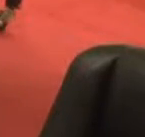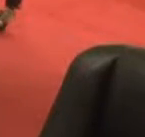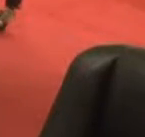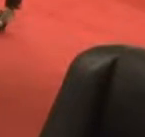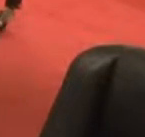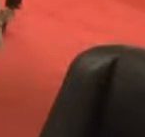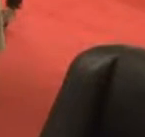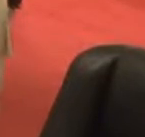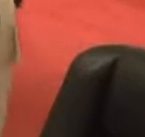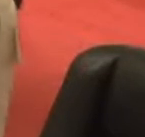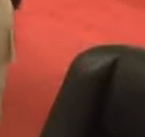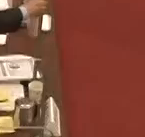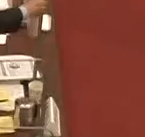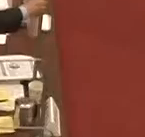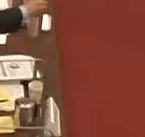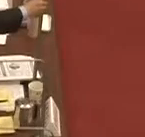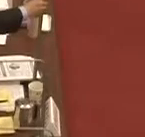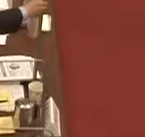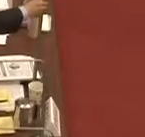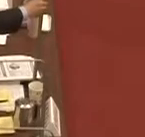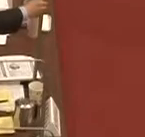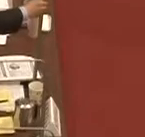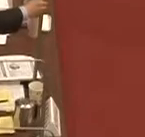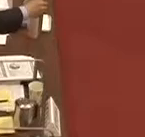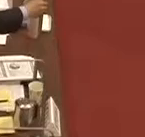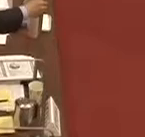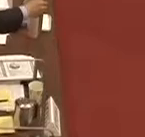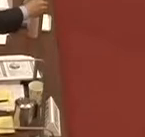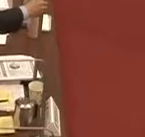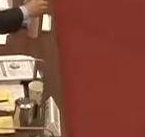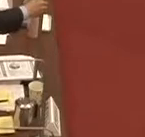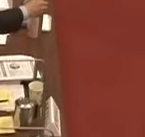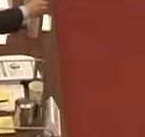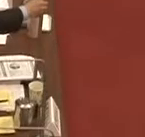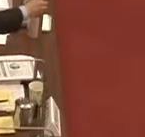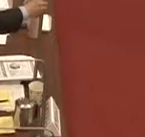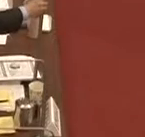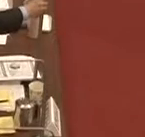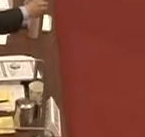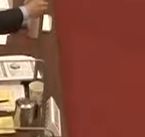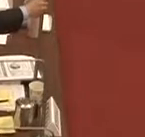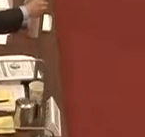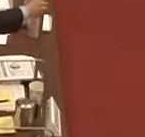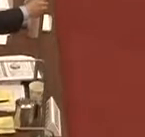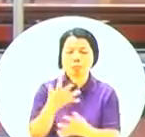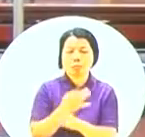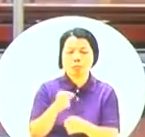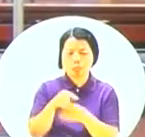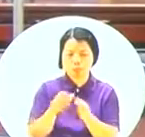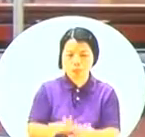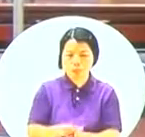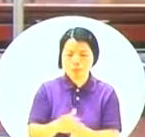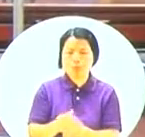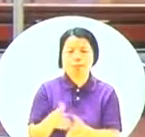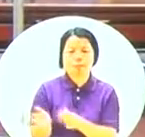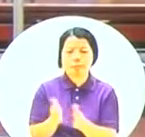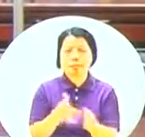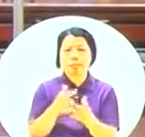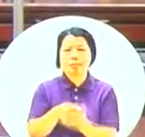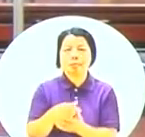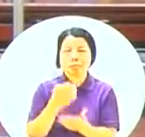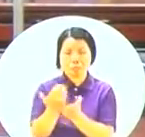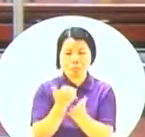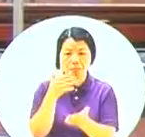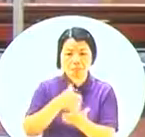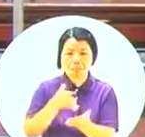考。而经发局则是允诺，今年的高雄购物节一定会办成。 至于您刚才提到的传统市场的，我们要除